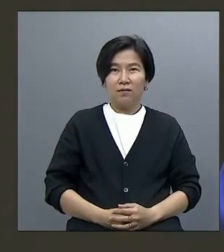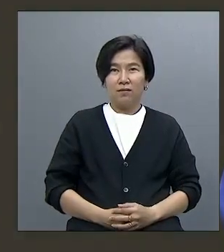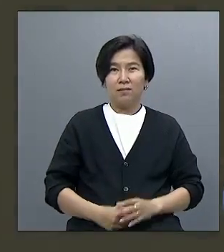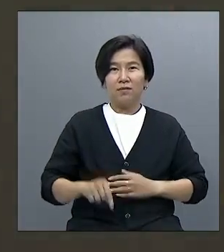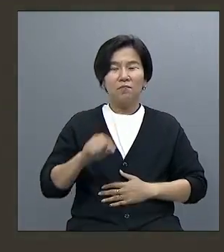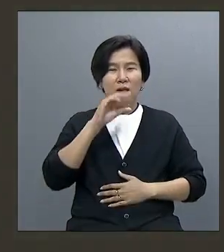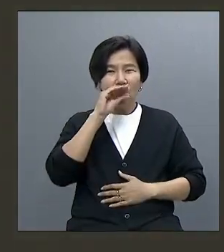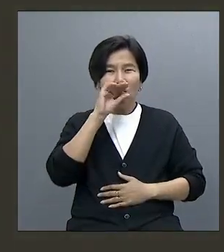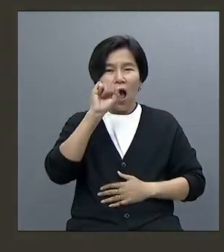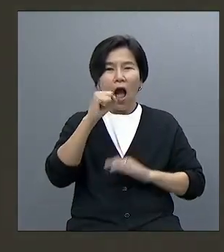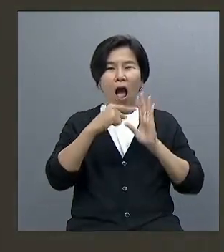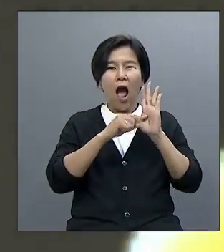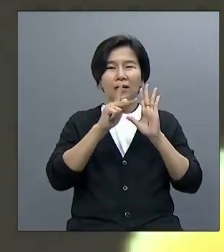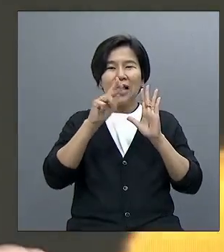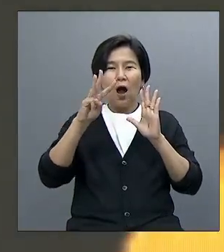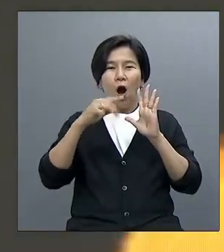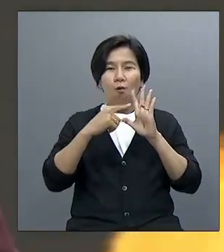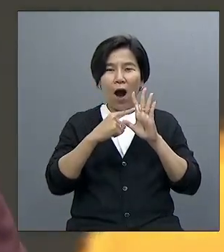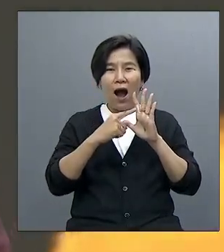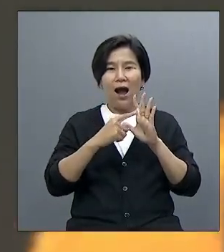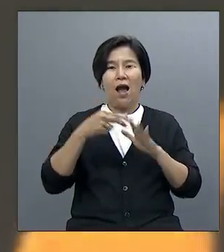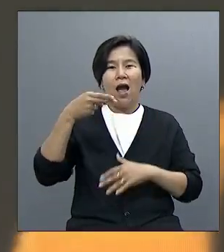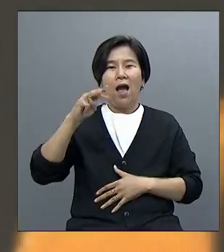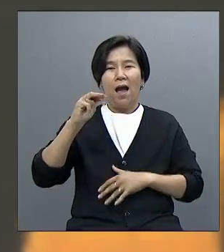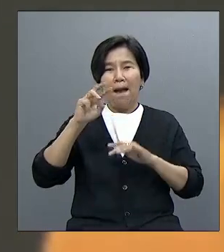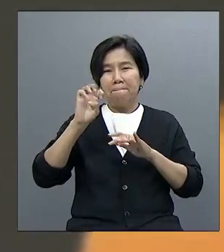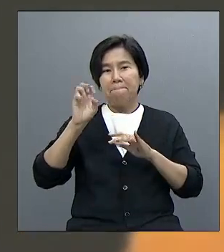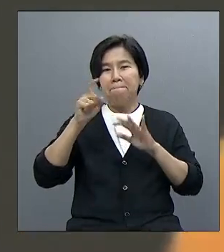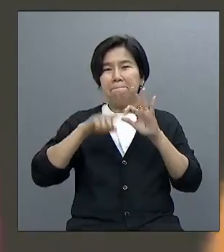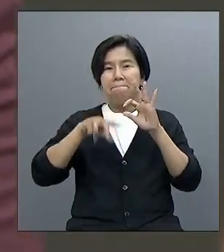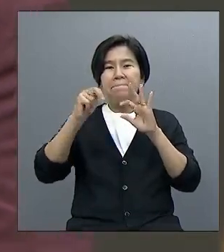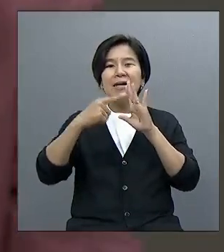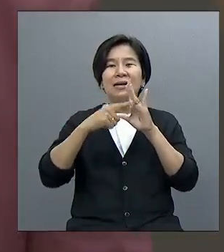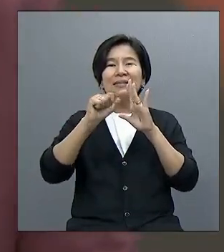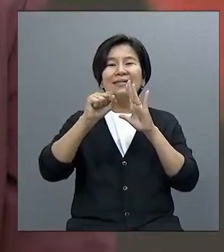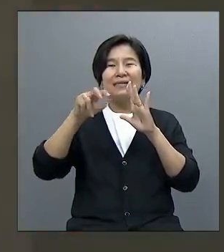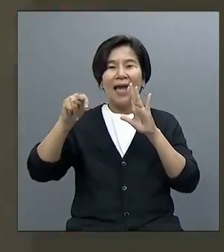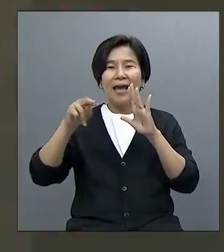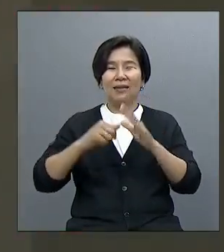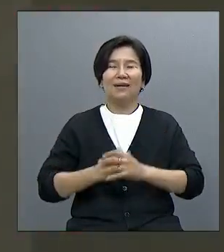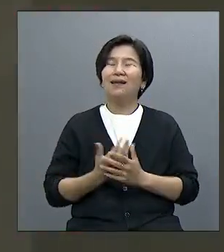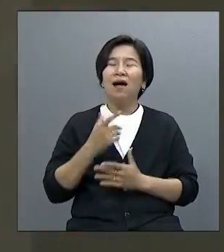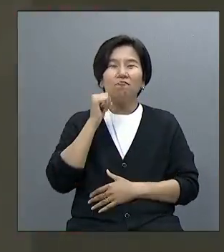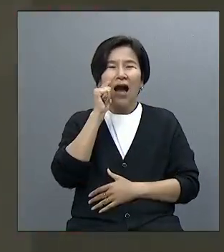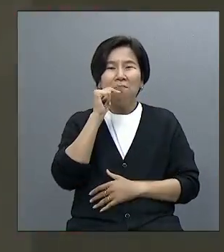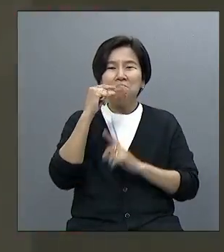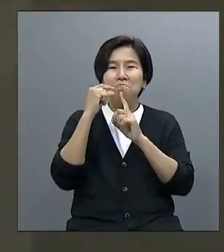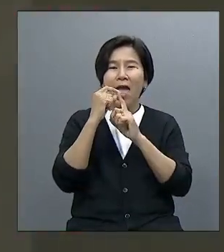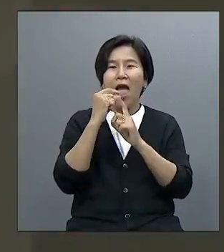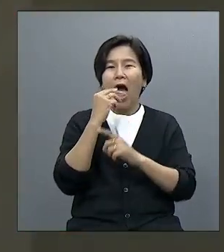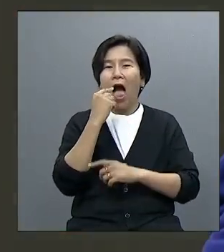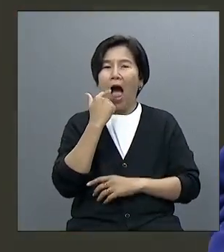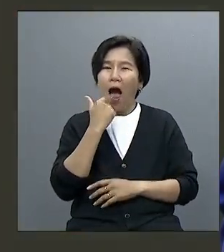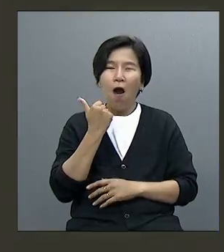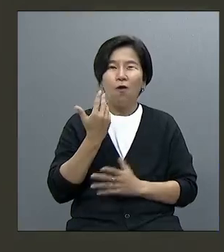สฉ่ำคำแม่จ๋า โอ้โห นี่ได้ได้ได้ทักหน่อยไหมครับ อุ้ยนี่แพ้แล้วเนี่ย ไม่ทัน ต ๊อบ